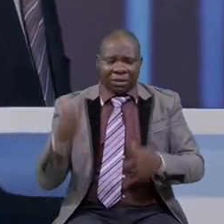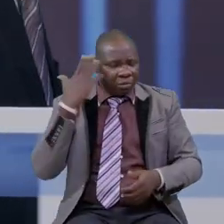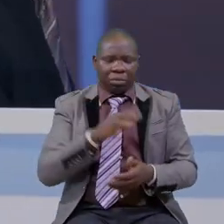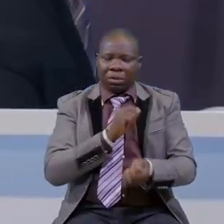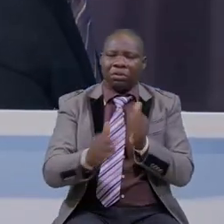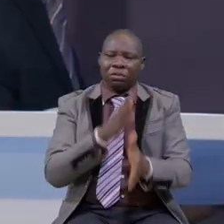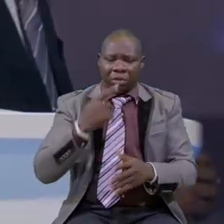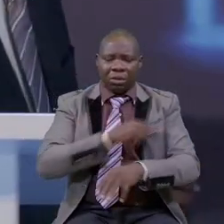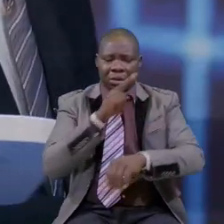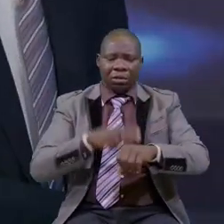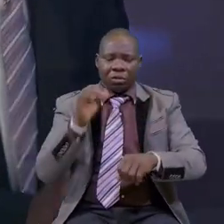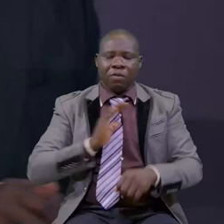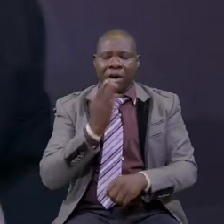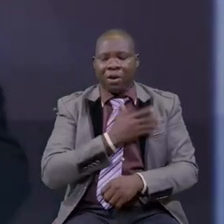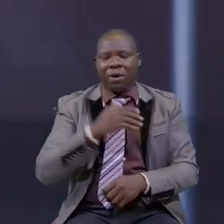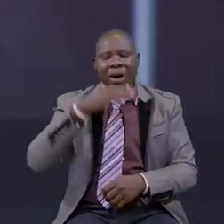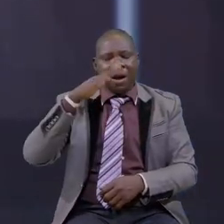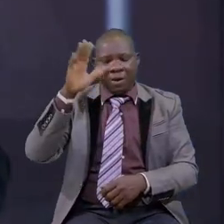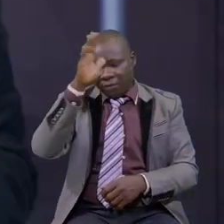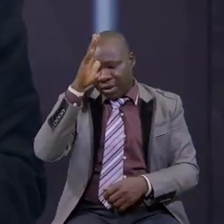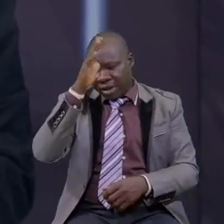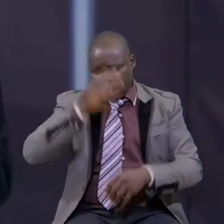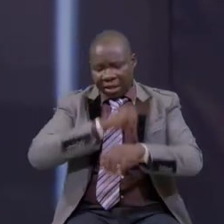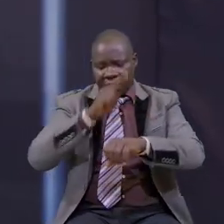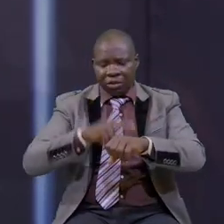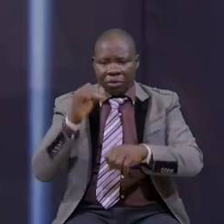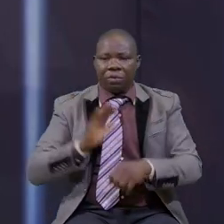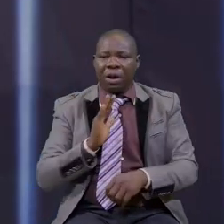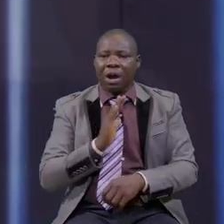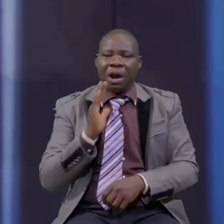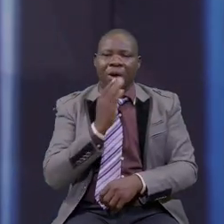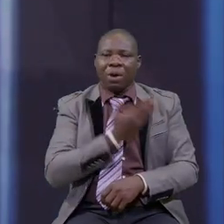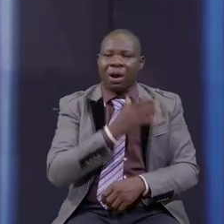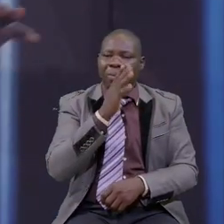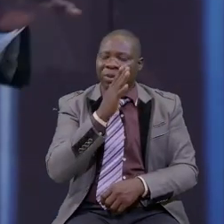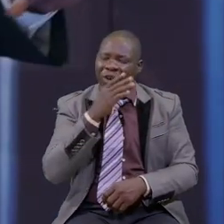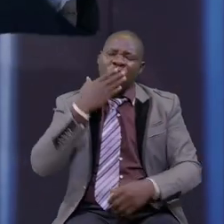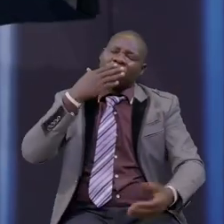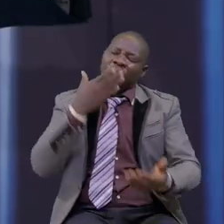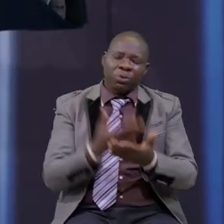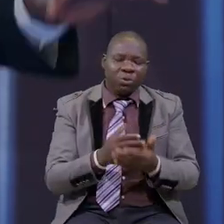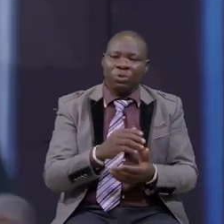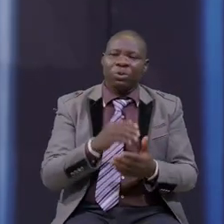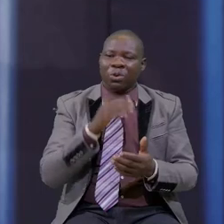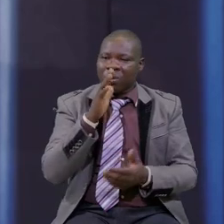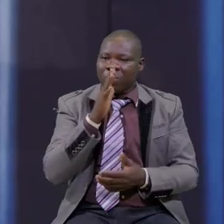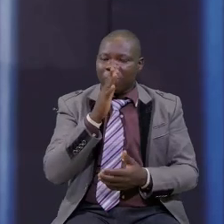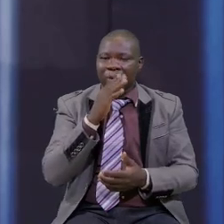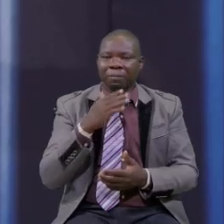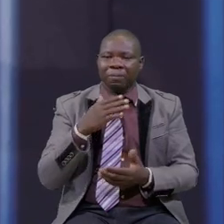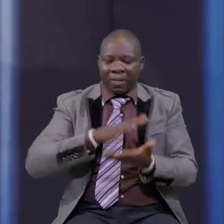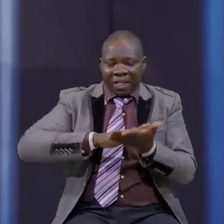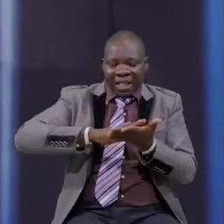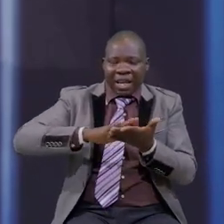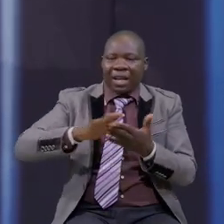la nature de notre maman. Oh, ta maman, femme vraiment gentille. Mais quand elle se